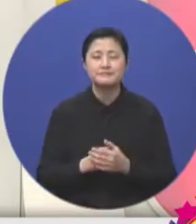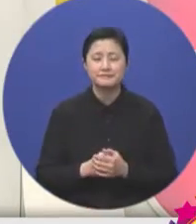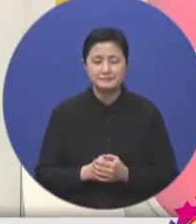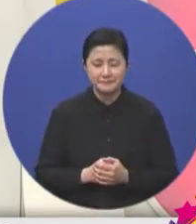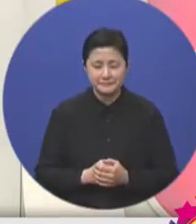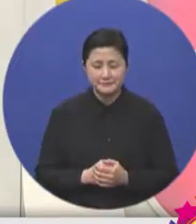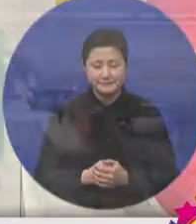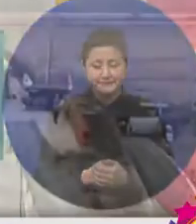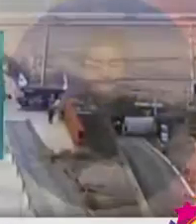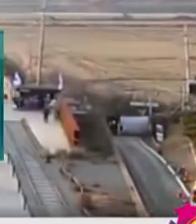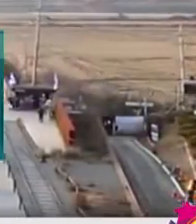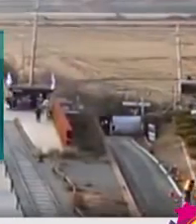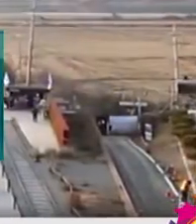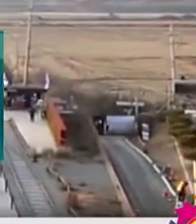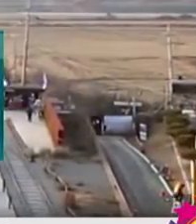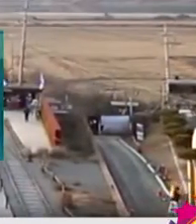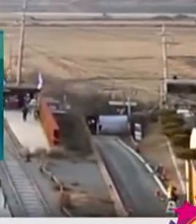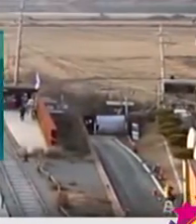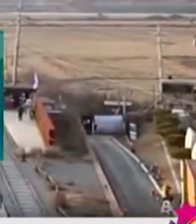사랑님.